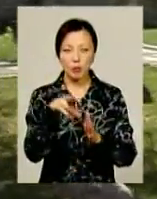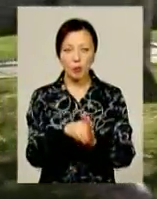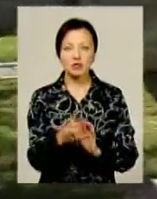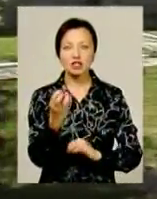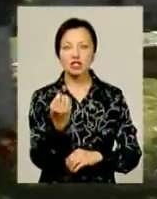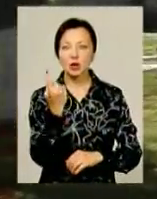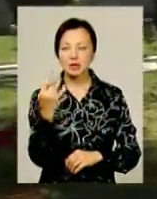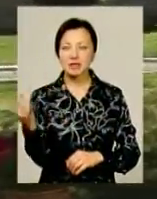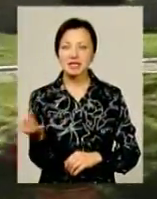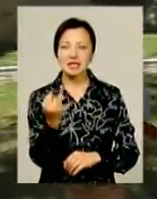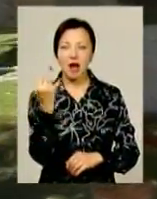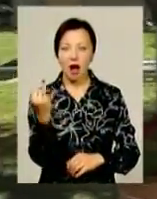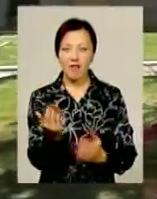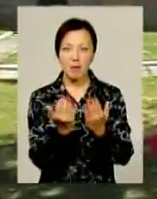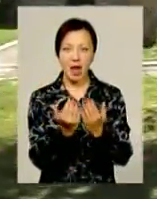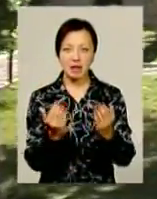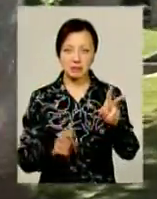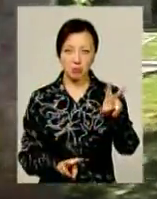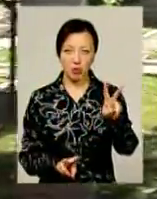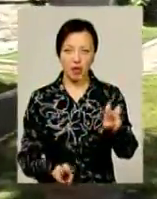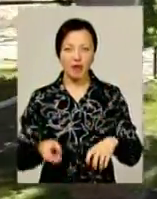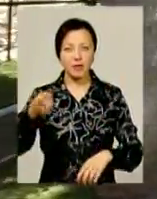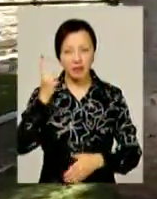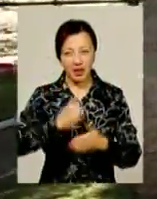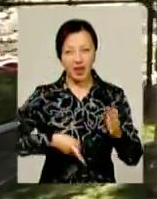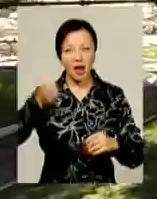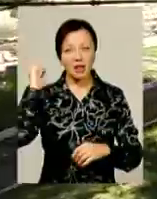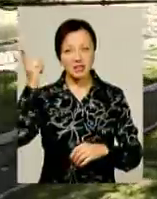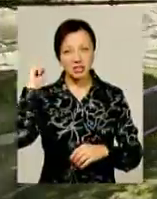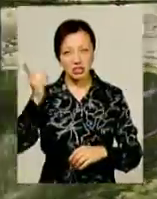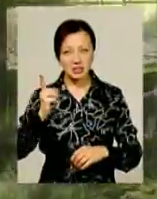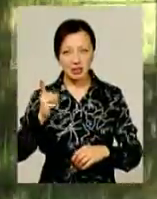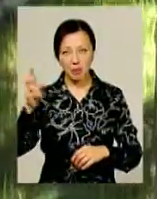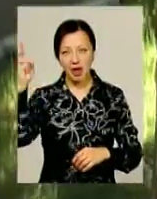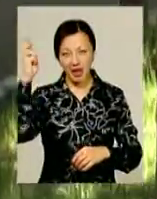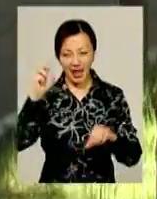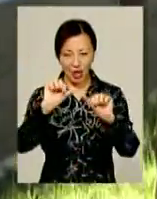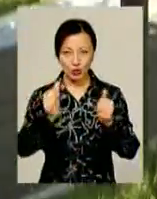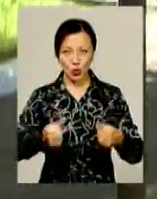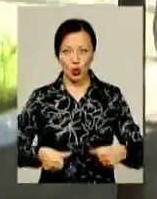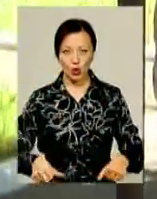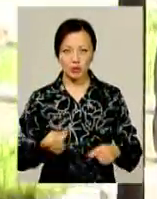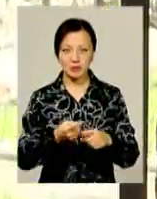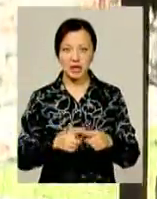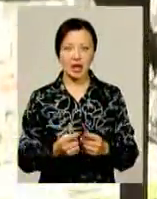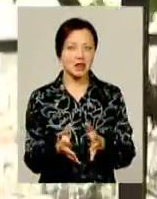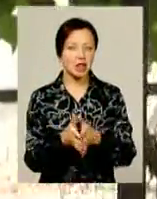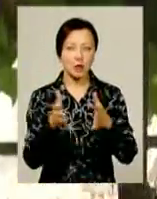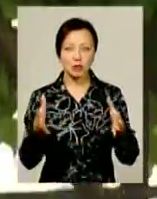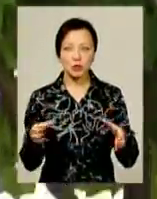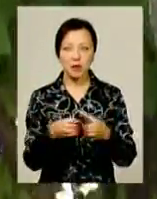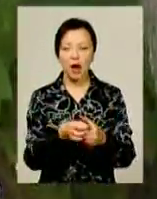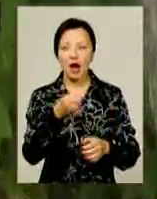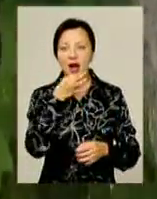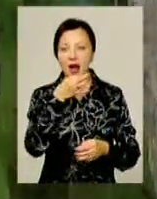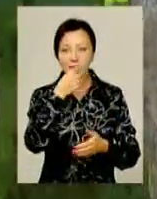ще одним цікавим експонатом – язичницьким ідолом. У нас колекція постійно поповнюється, і на сьогоднішній день це є найбільша колекція ранньослов'янських